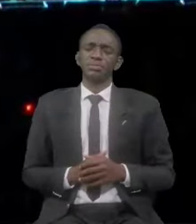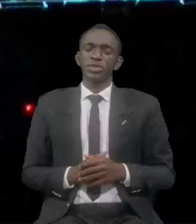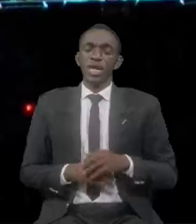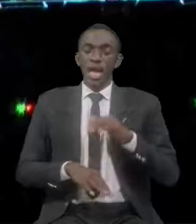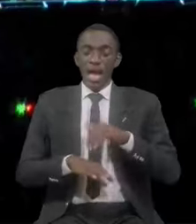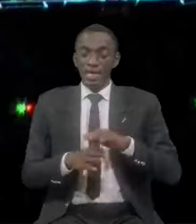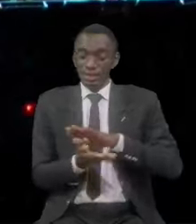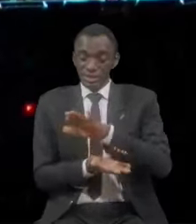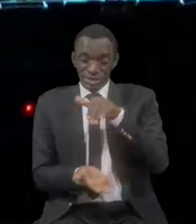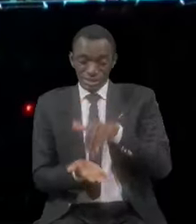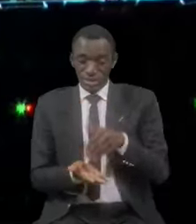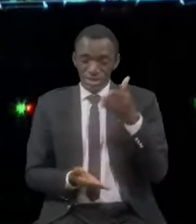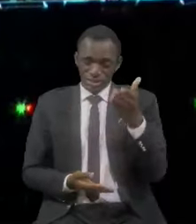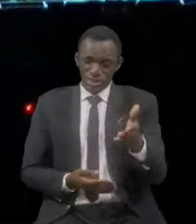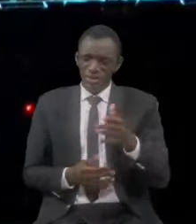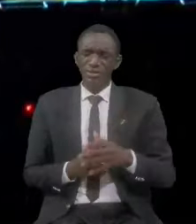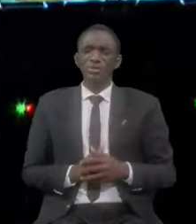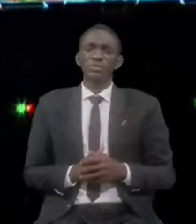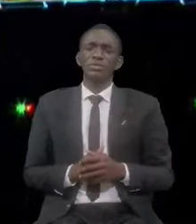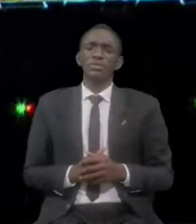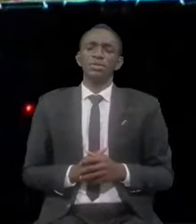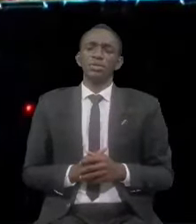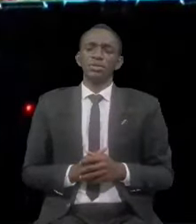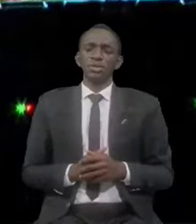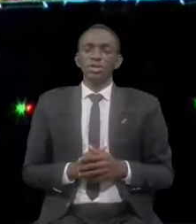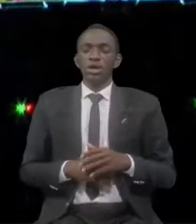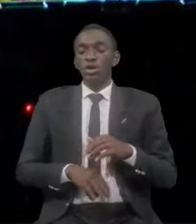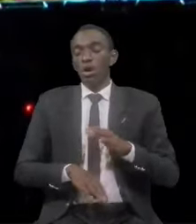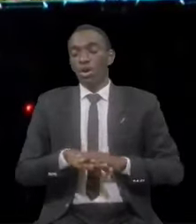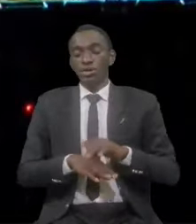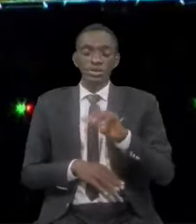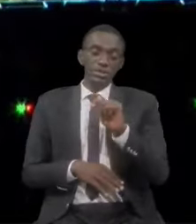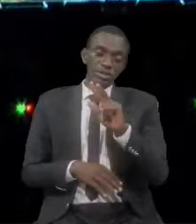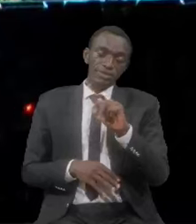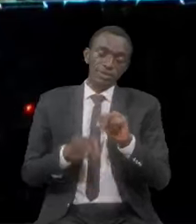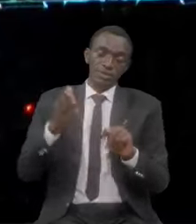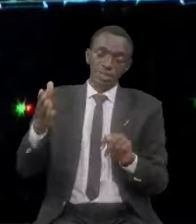au centre là-bas, à la télé, à la radio,